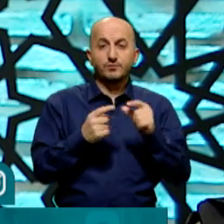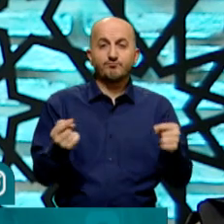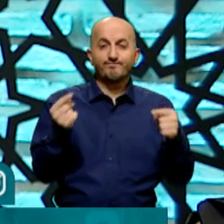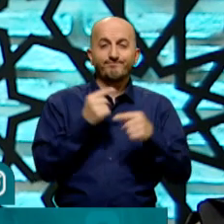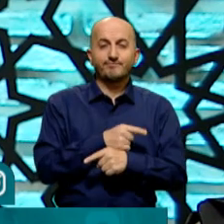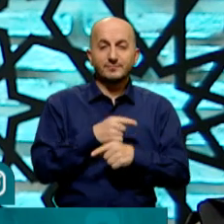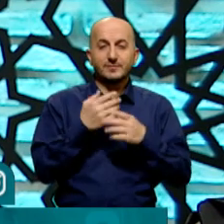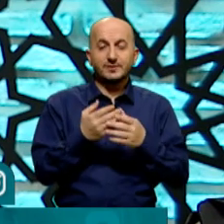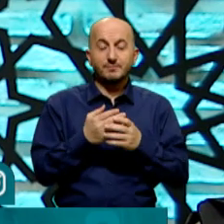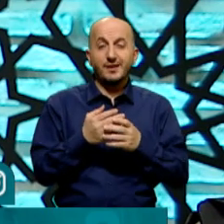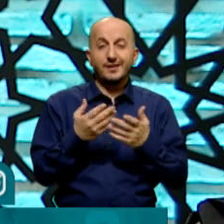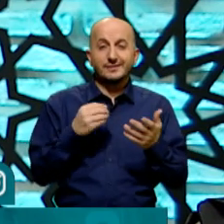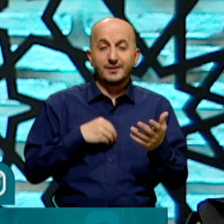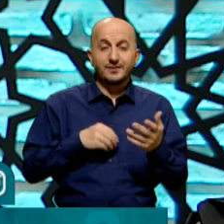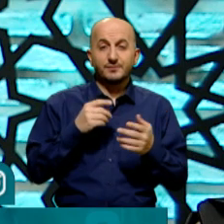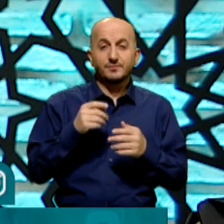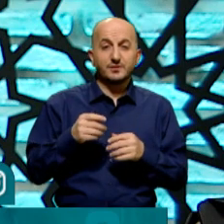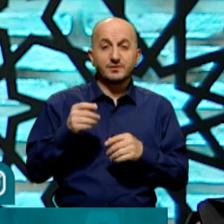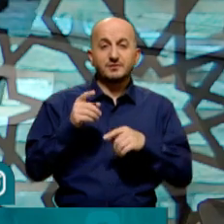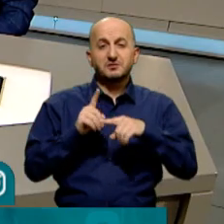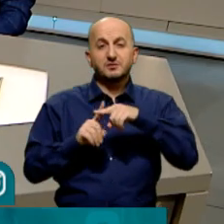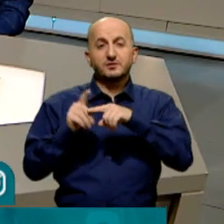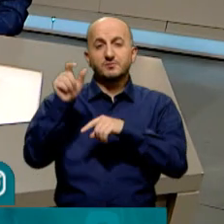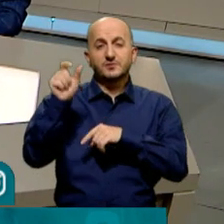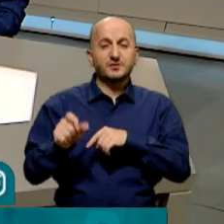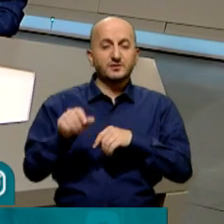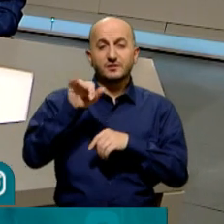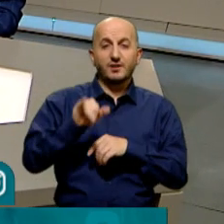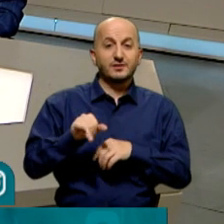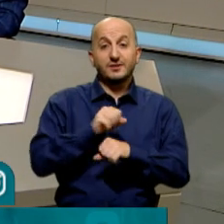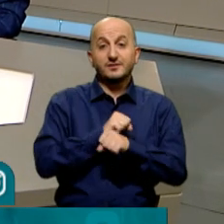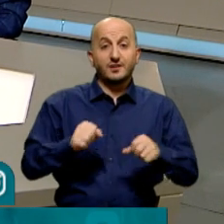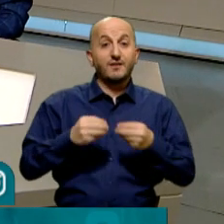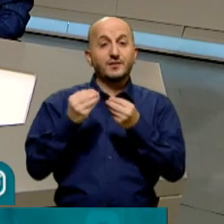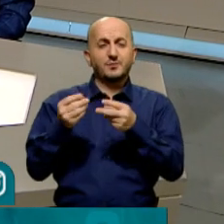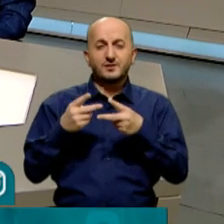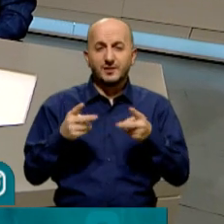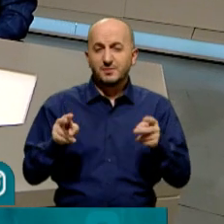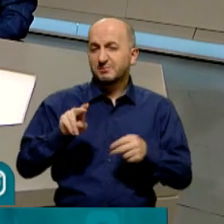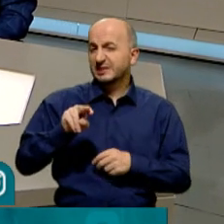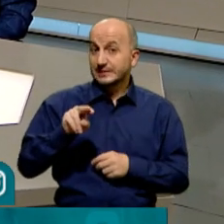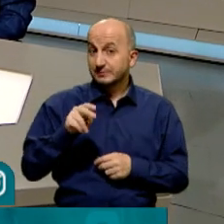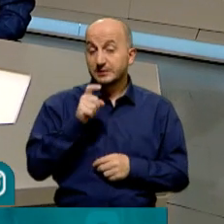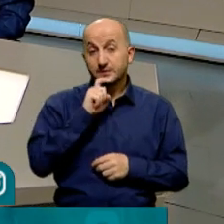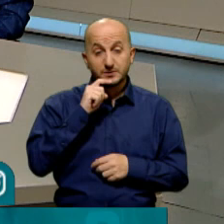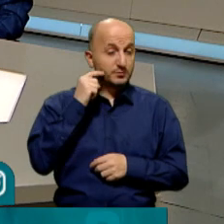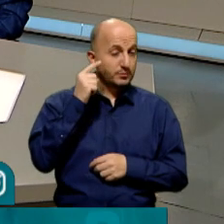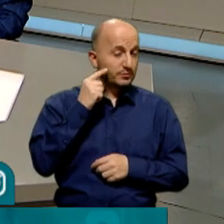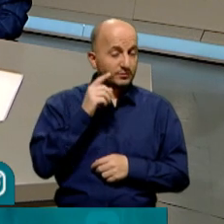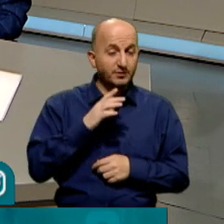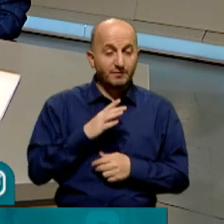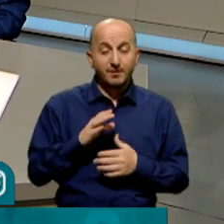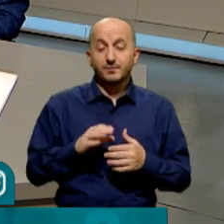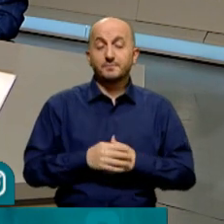da. Sanki bir gayrimüslimin hakkına tecavüz edebileceğimiz ya da bir gayrimüslimin hakkına girebileceğimizle